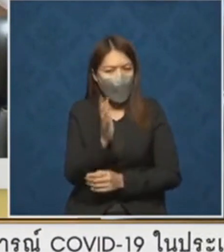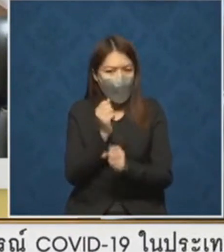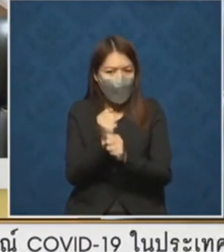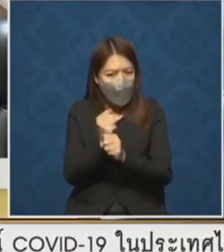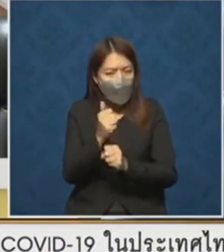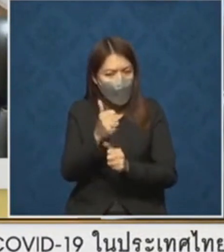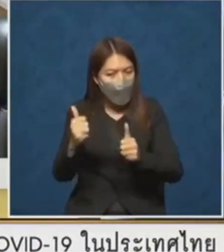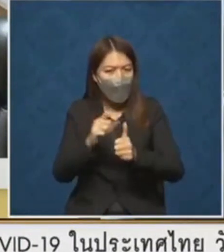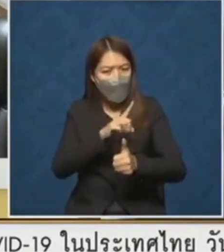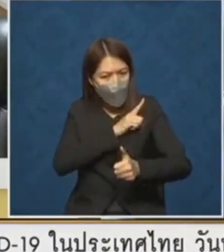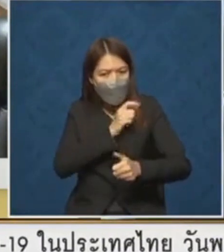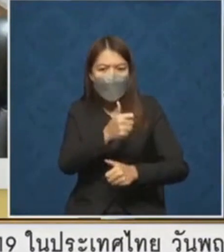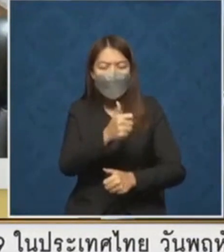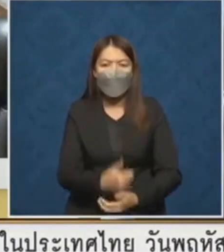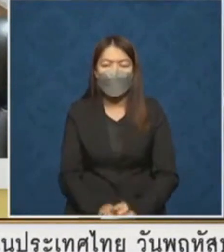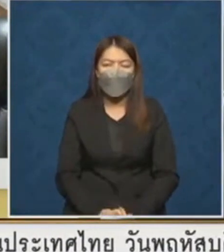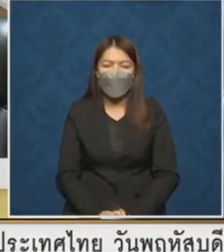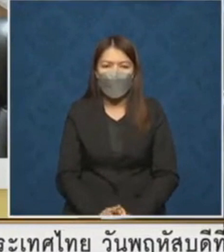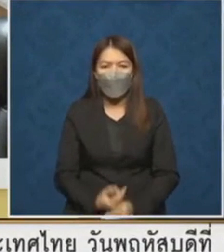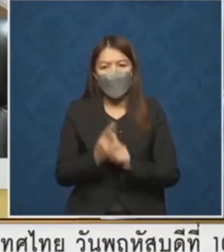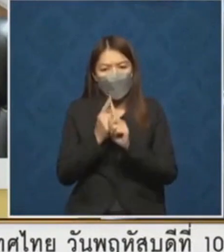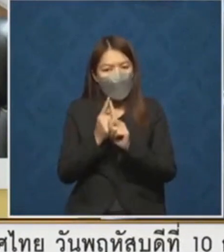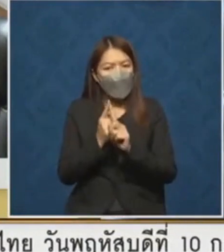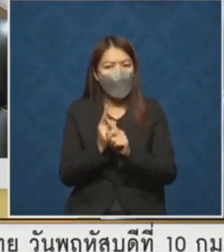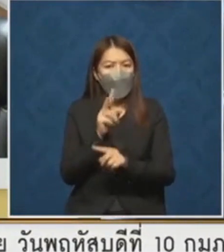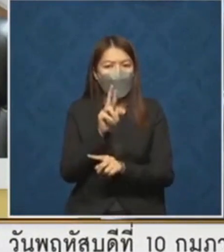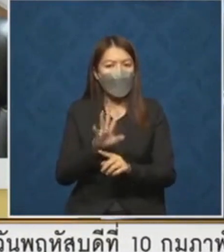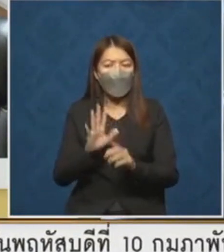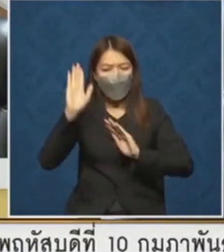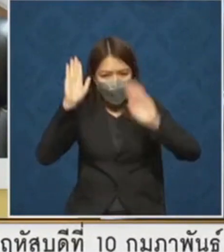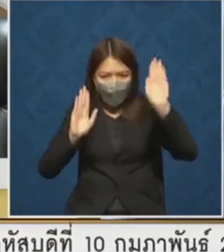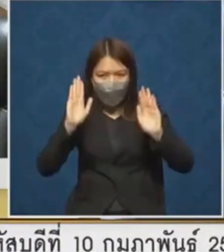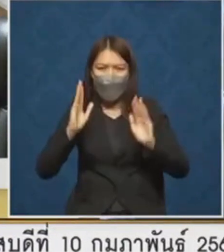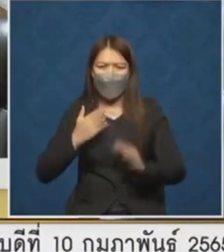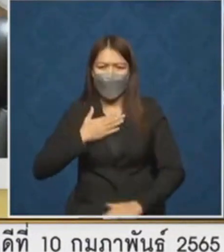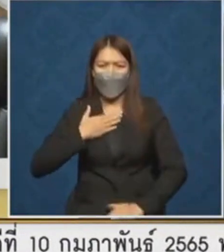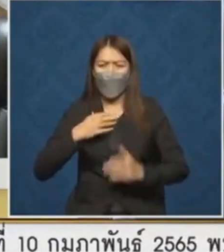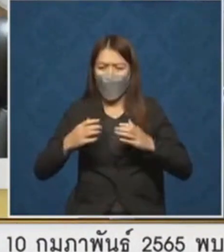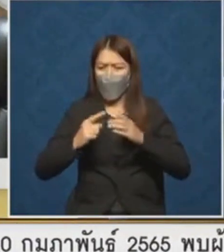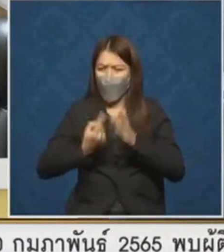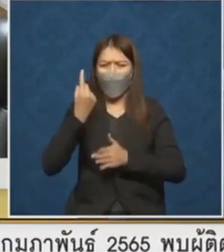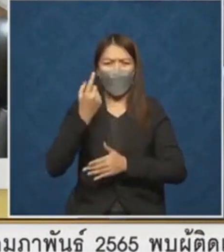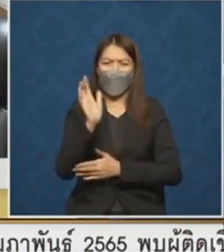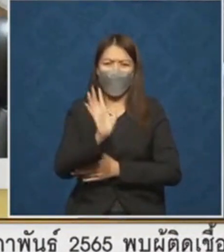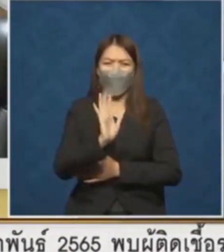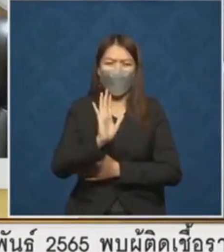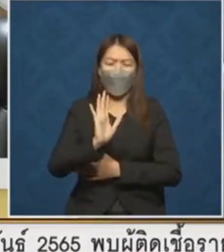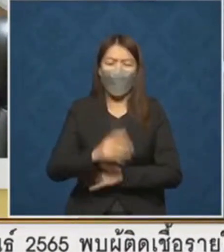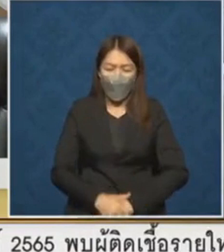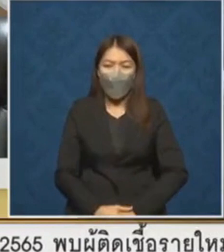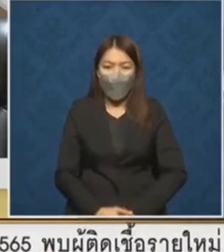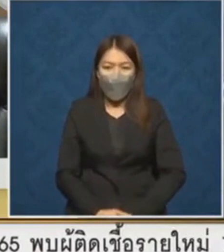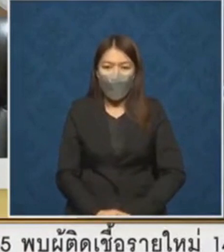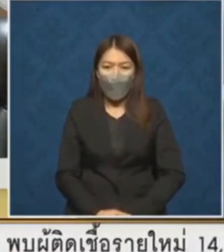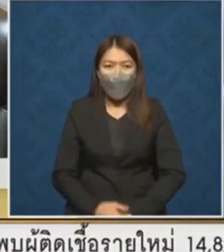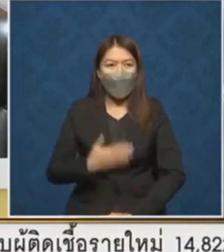ชแจ่งคุณชวนสอนเลยวผมเคยบอกว เวลามันมค่า อกขาว ออกเราเมื่อมารอแตไม่ไดพจราณาม มเสยเวลามากแต่เอาล่ะใเม